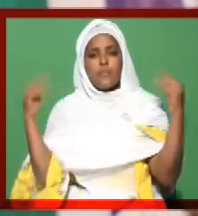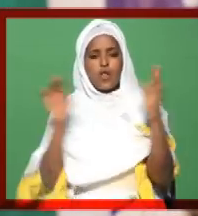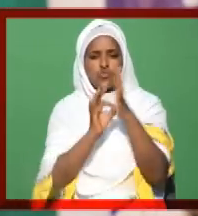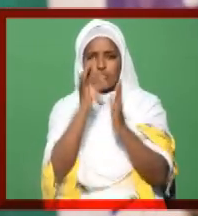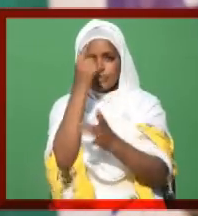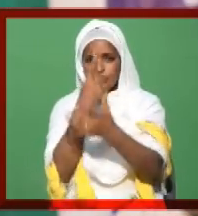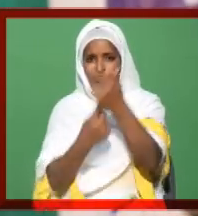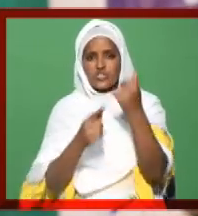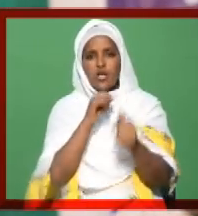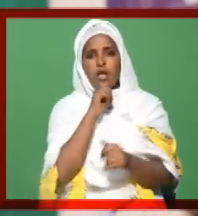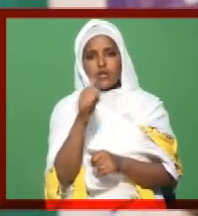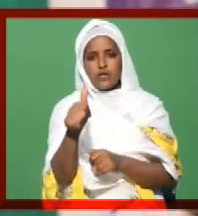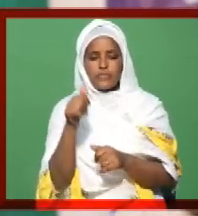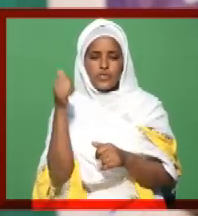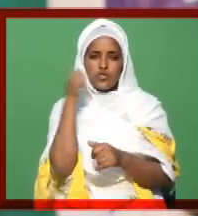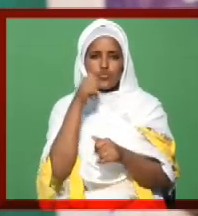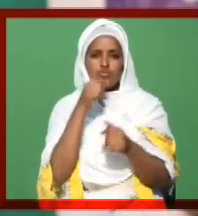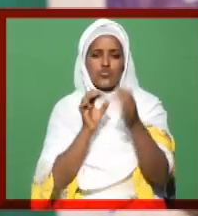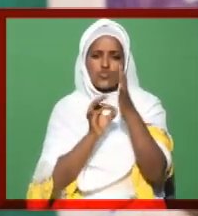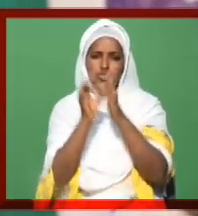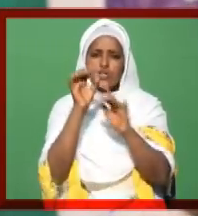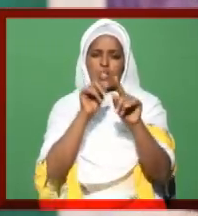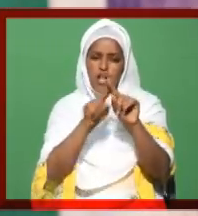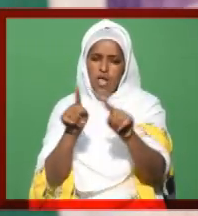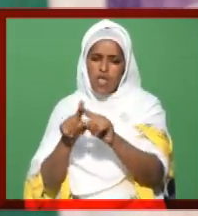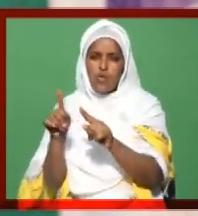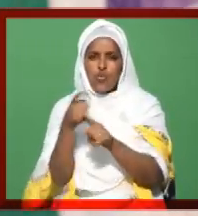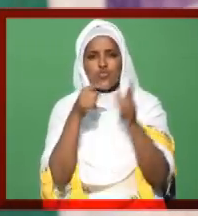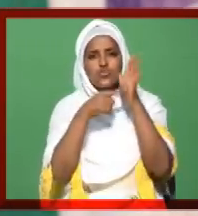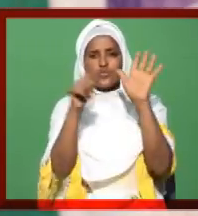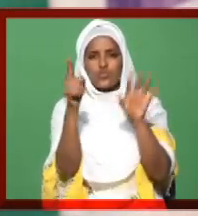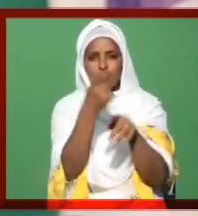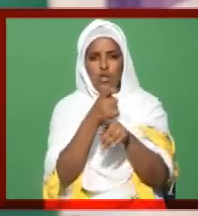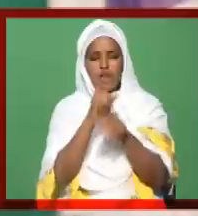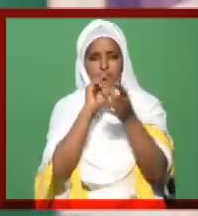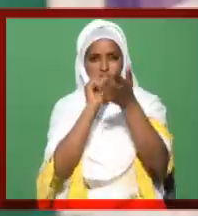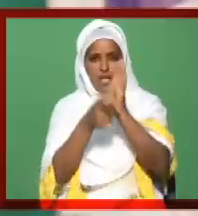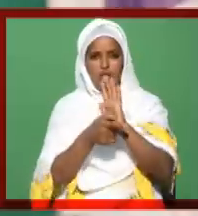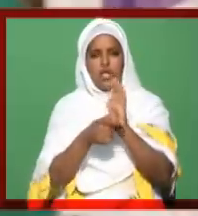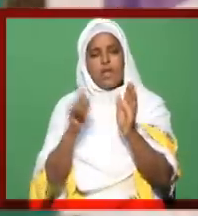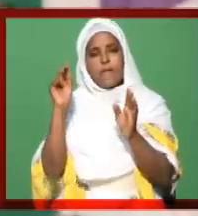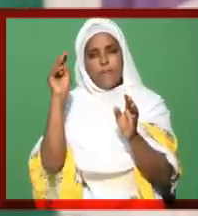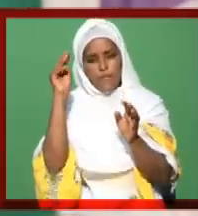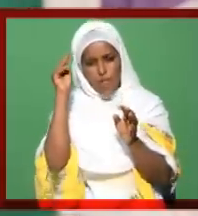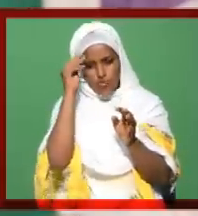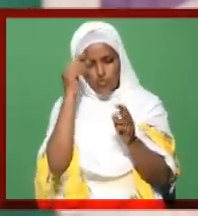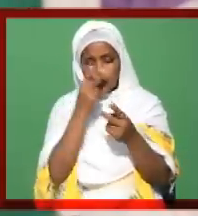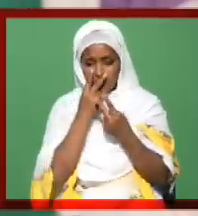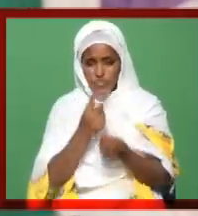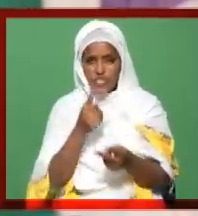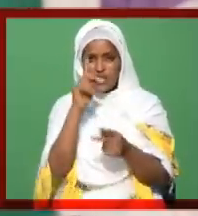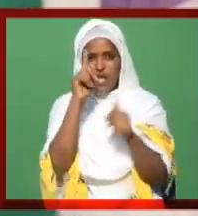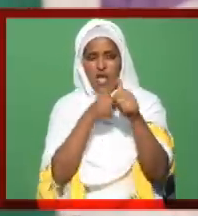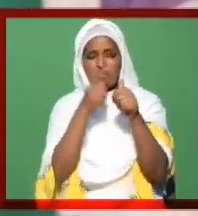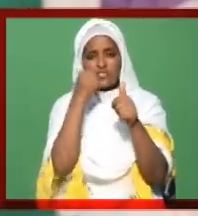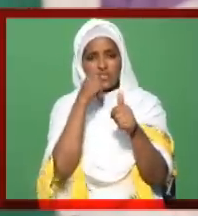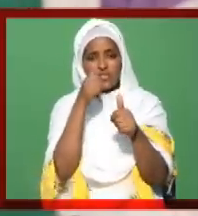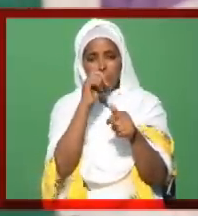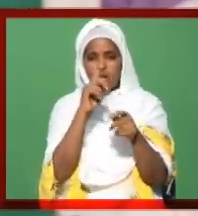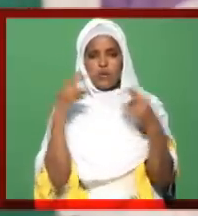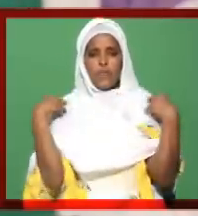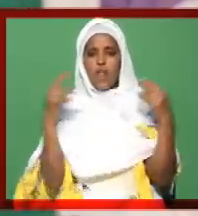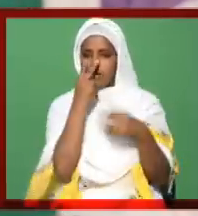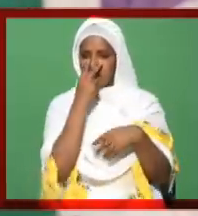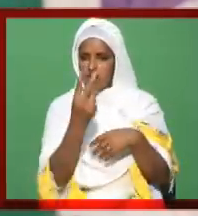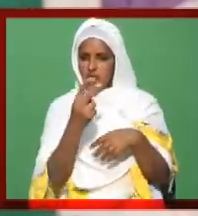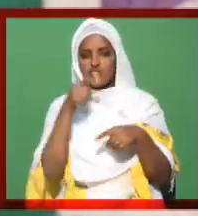كتر بتشارد اللهم يسوي تو تشون كتر نديه تلاقيه هونو تقل طال لم سالي ماتيوسن سن ملكات عندي تسيت عند ملك